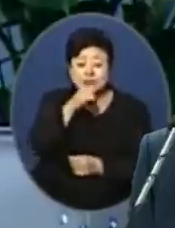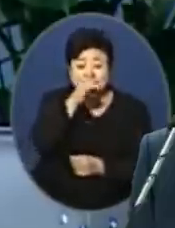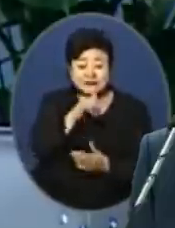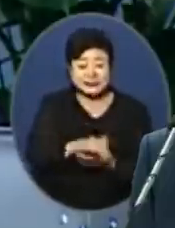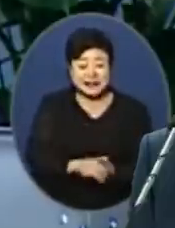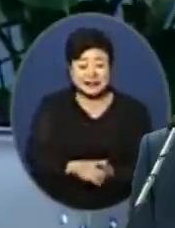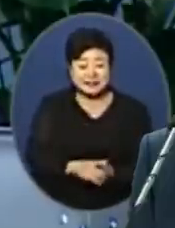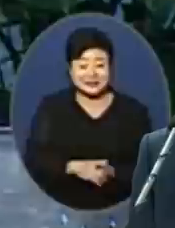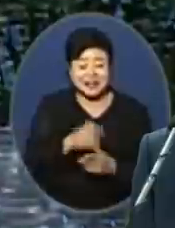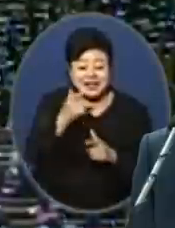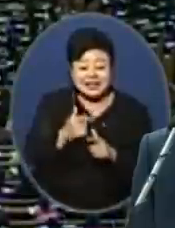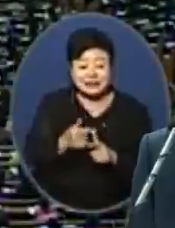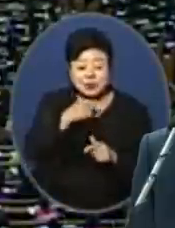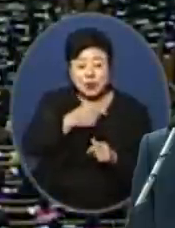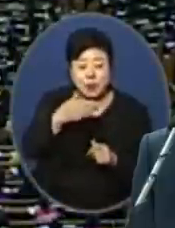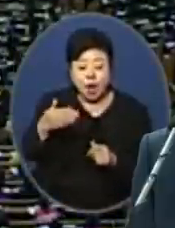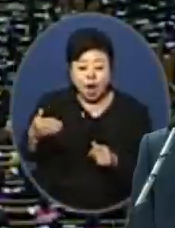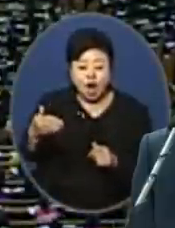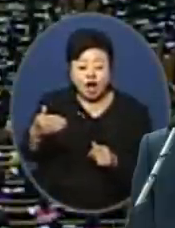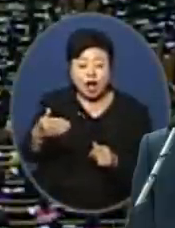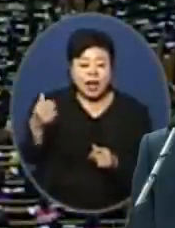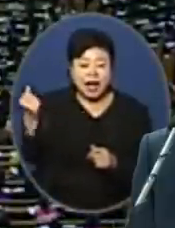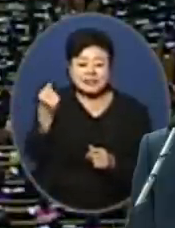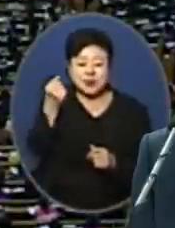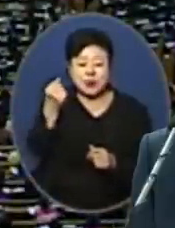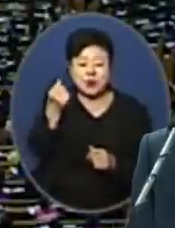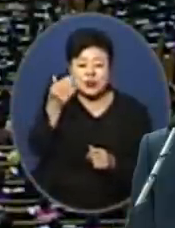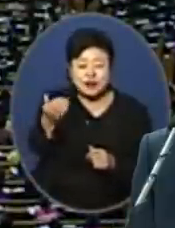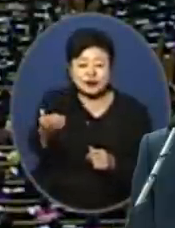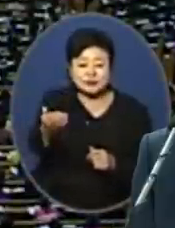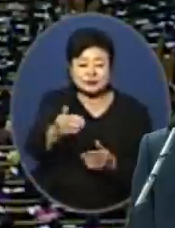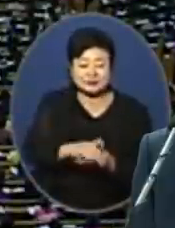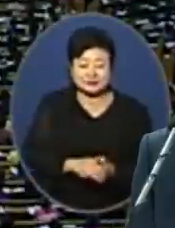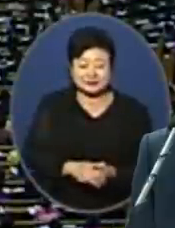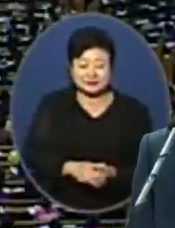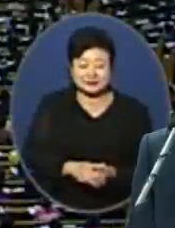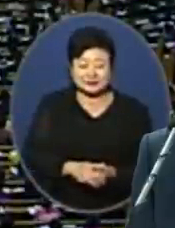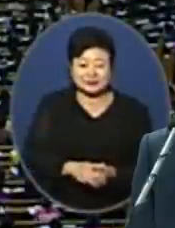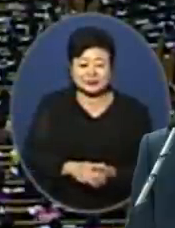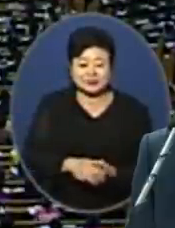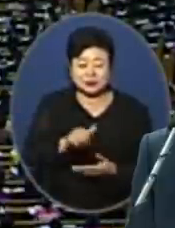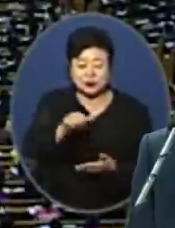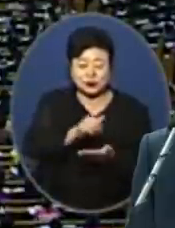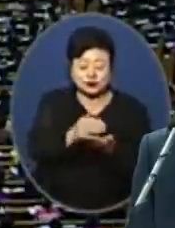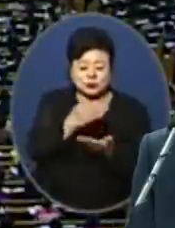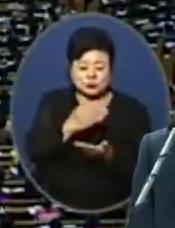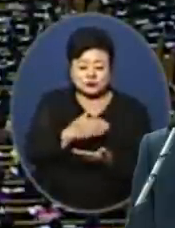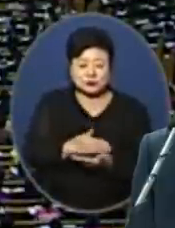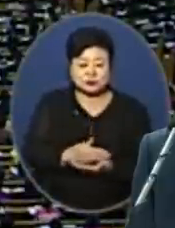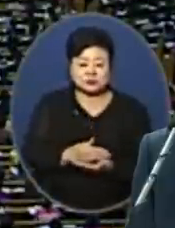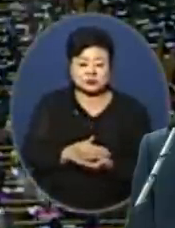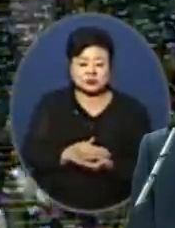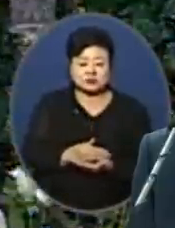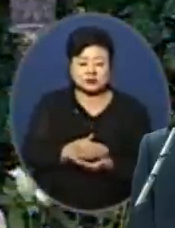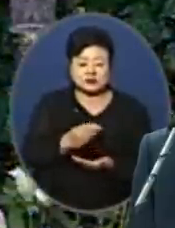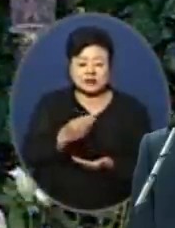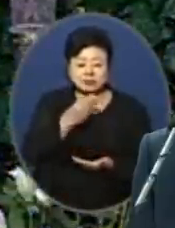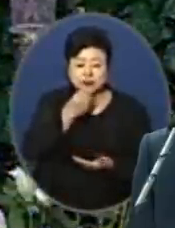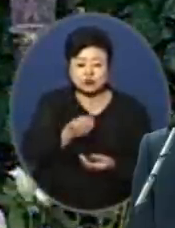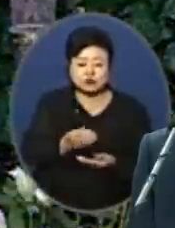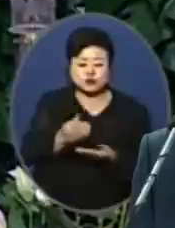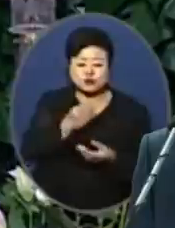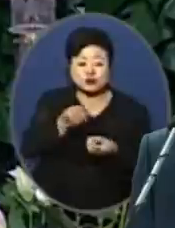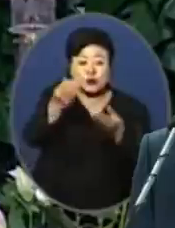것입니다. 예수님의 보혈을 가지고서 여러분은 오중복음과 삼중축복을 얻을 수 있는 것입니다.